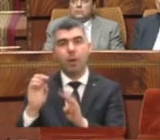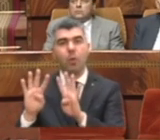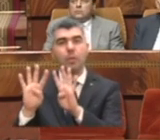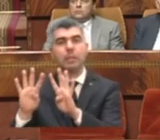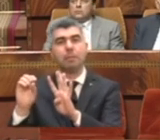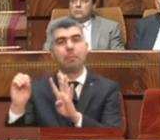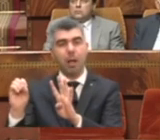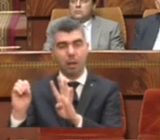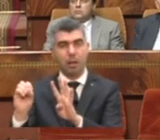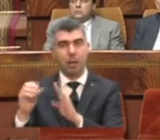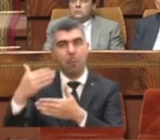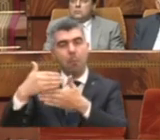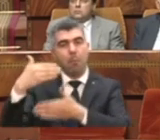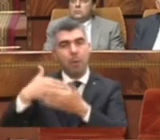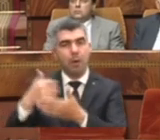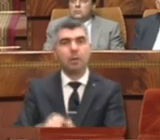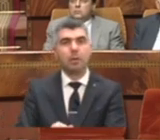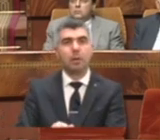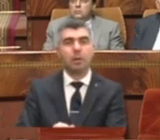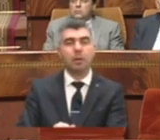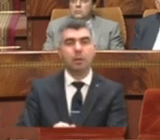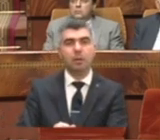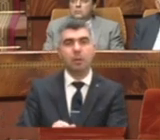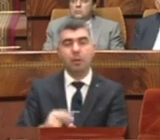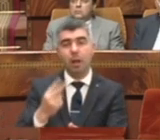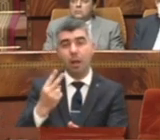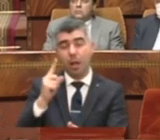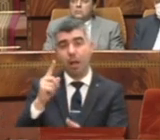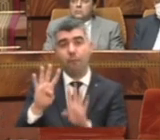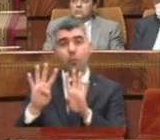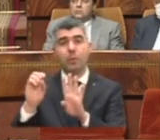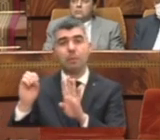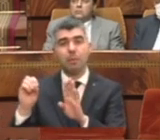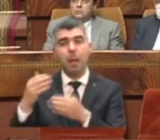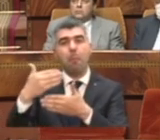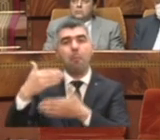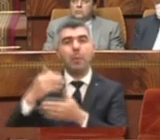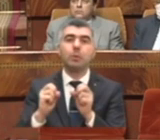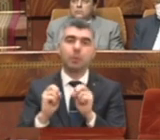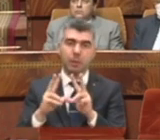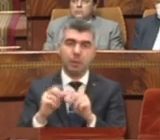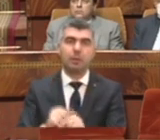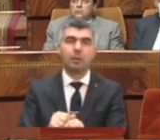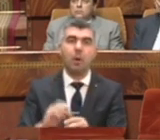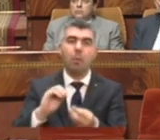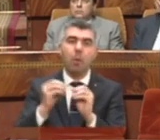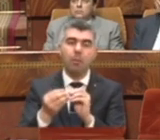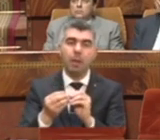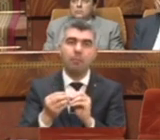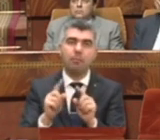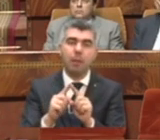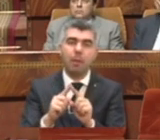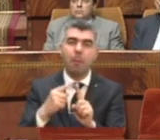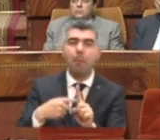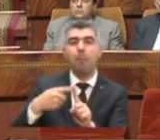حد الساعة 1800 وبقية 1000، هذا غير كافي وما هو حل المشكل، لأن العدد تضاعف